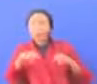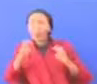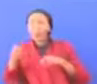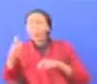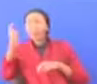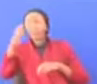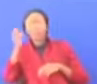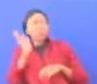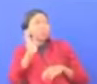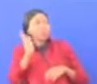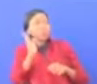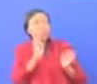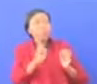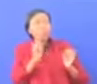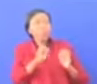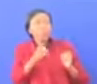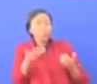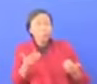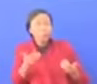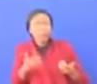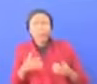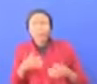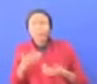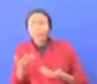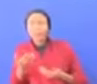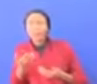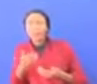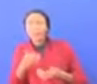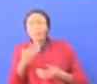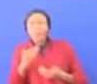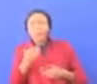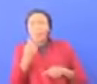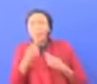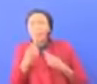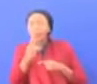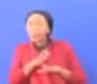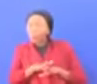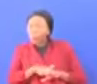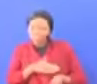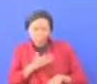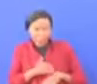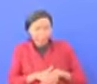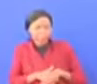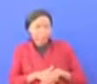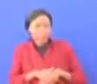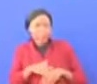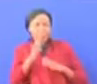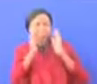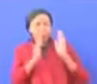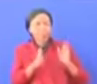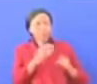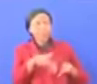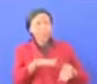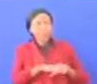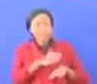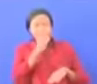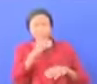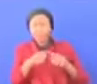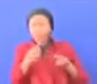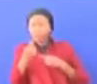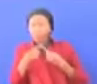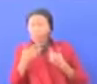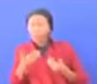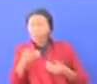nifanye nini? Nimevua koti, bado imekuwa ngumu. Sasa niongee kwa upole. Mheshimiwa Mwenyekiti, hivi tunapozungumza sasa hivi kuna